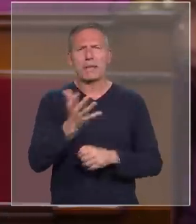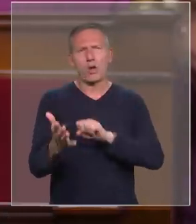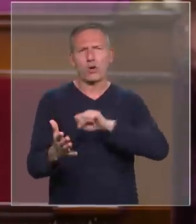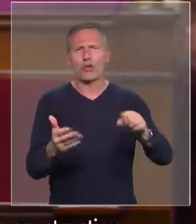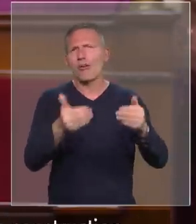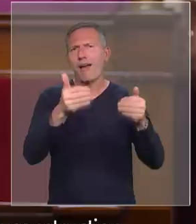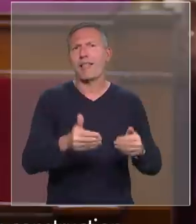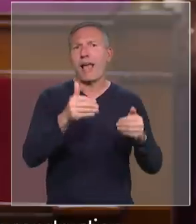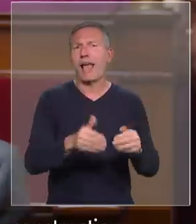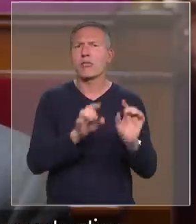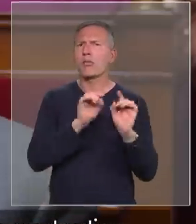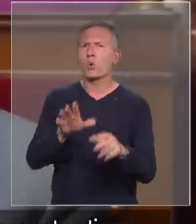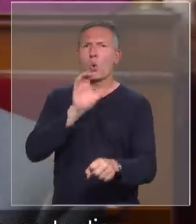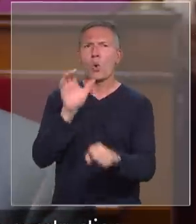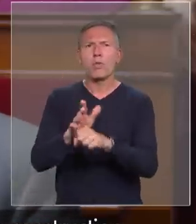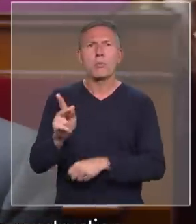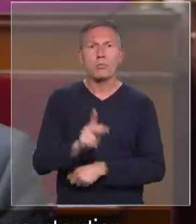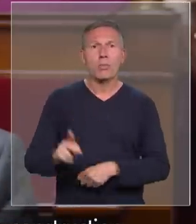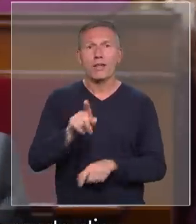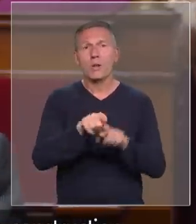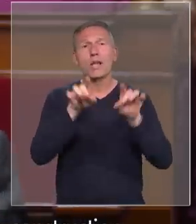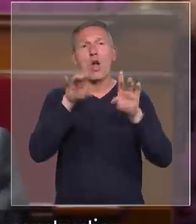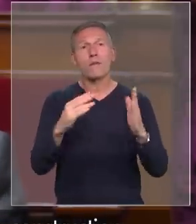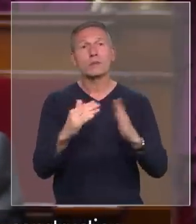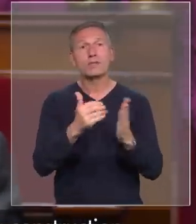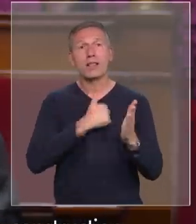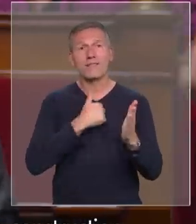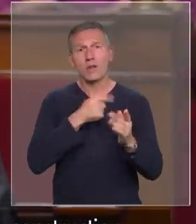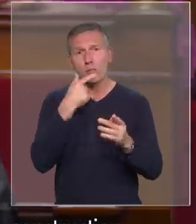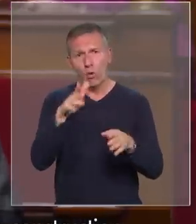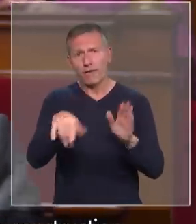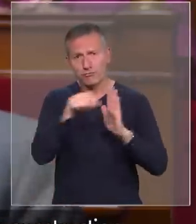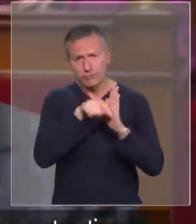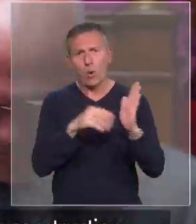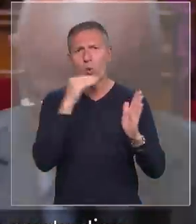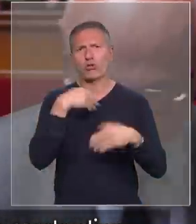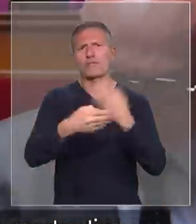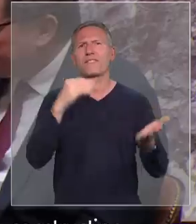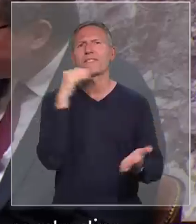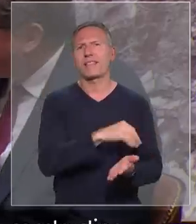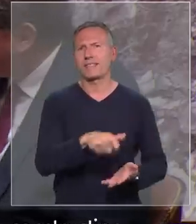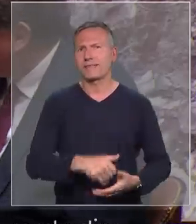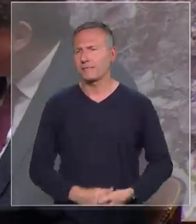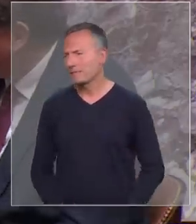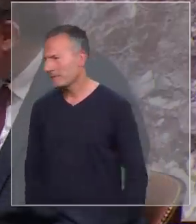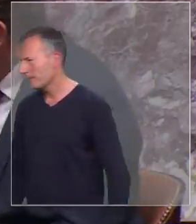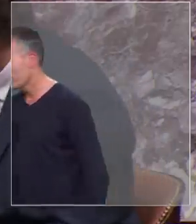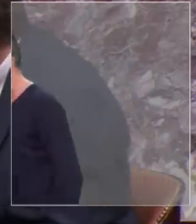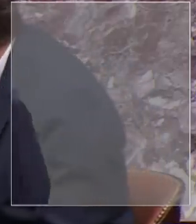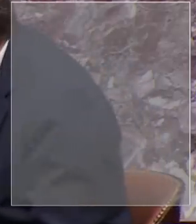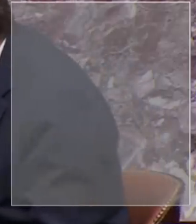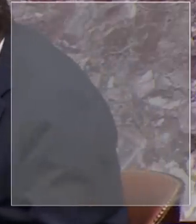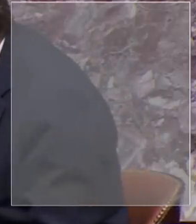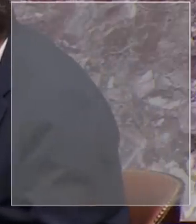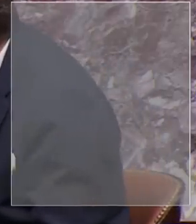rejette l'accession à la propriété et qui refuse la maison individuelle et prenez des mesures d'urgence. Je vous remercie, mon